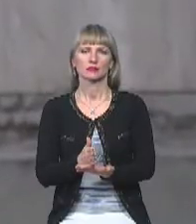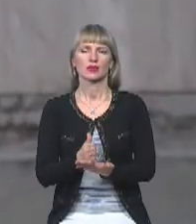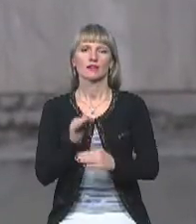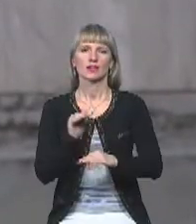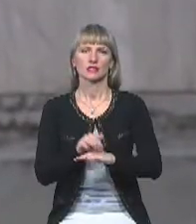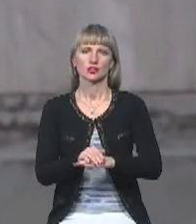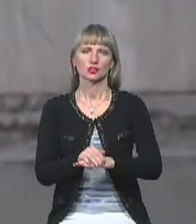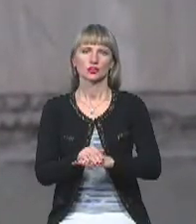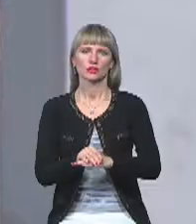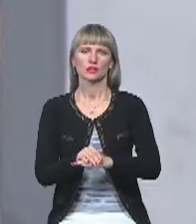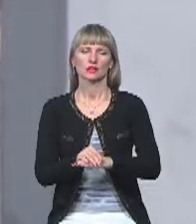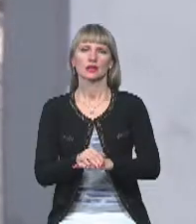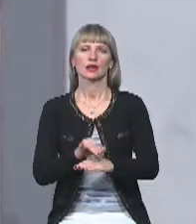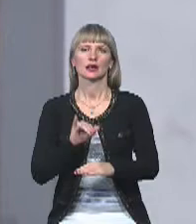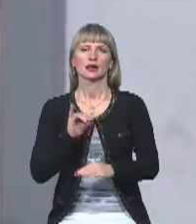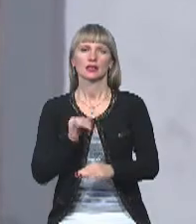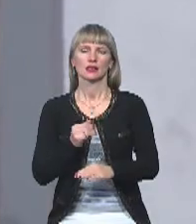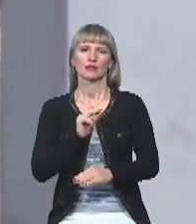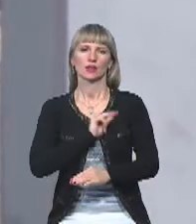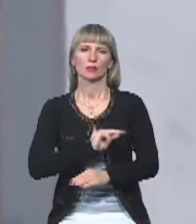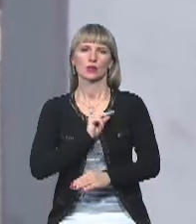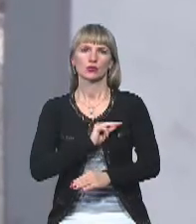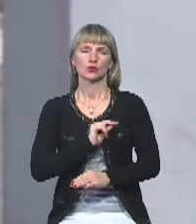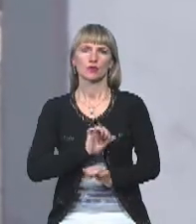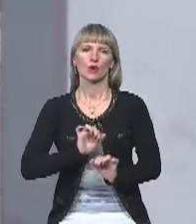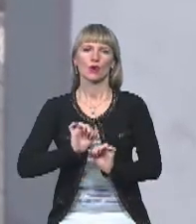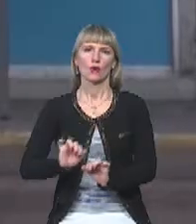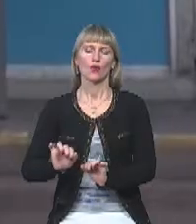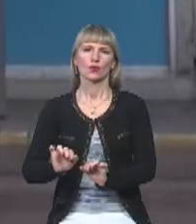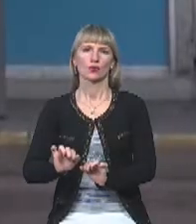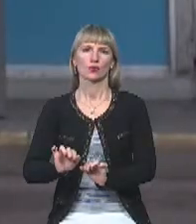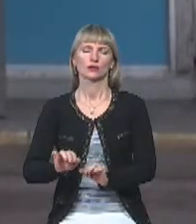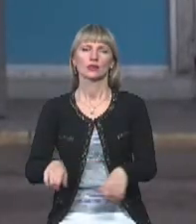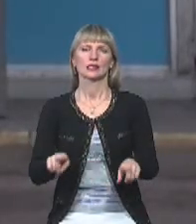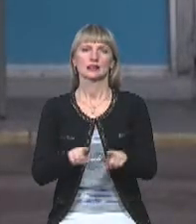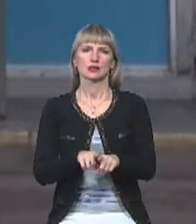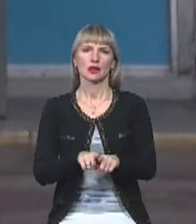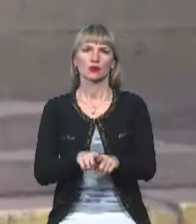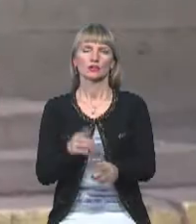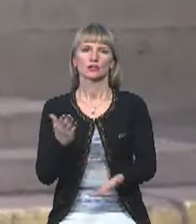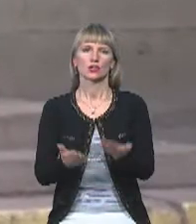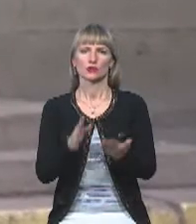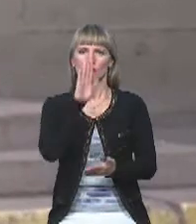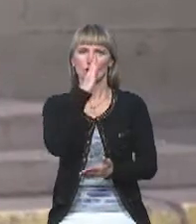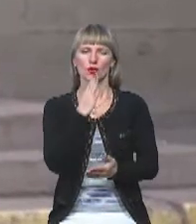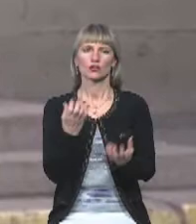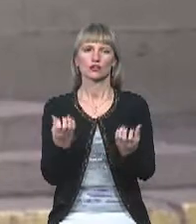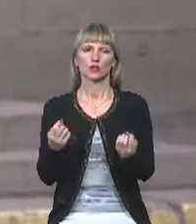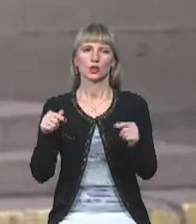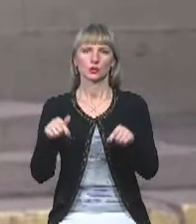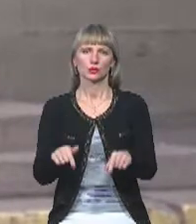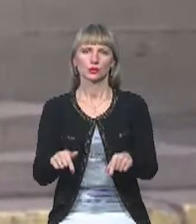визначені, і відпрацьовує охорону. Також, якщо ворог вже тут,